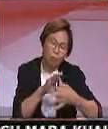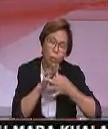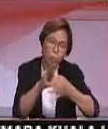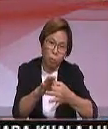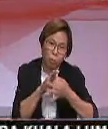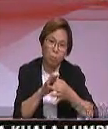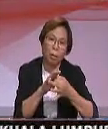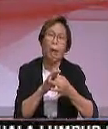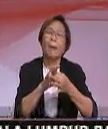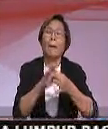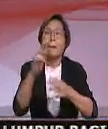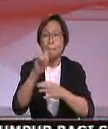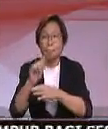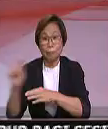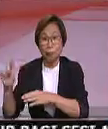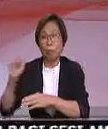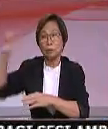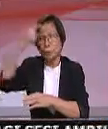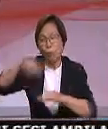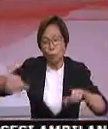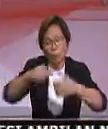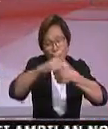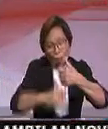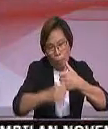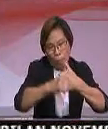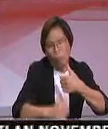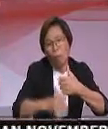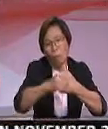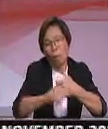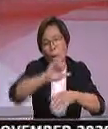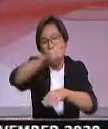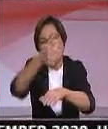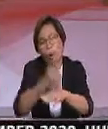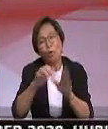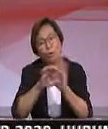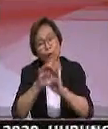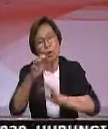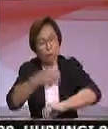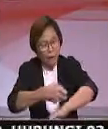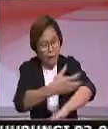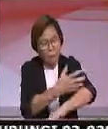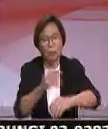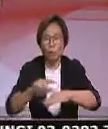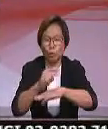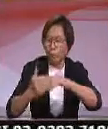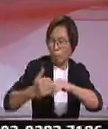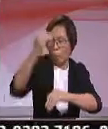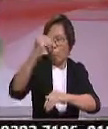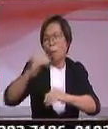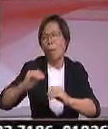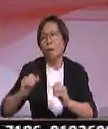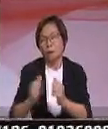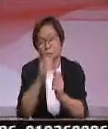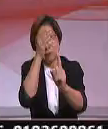kesihatan Pantai Timur Sabah untuk melaksana pembedahan kes-kes elektif khususnya kanser selain mengoptimumkan pengoperasian